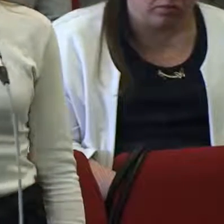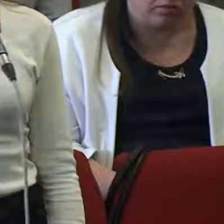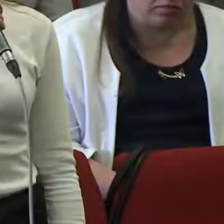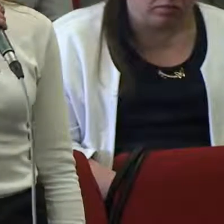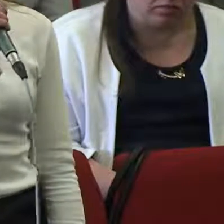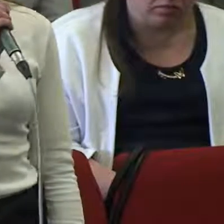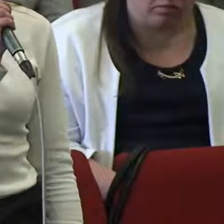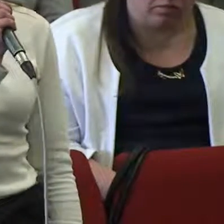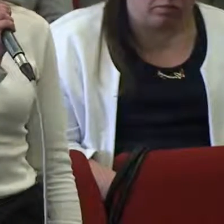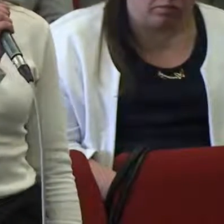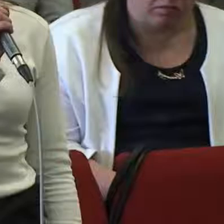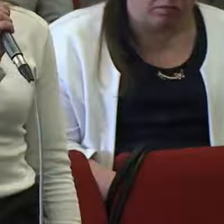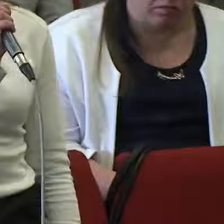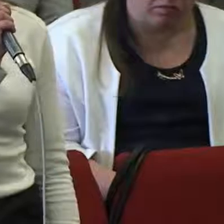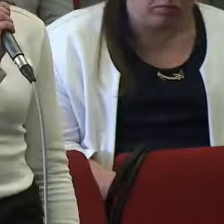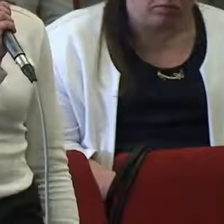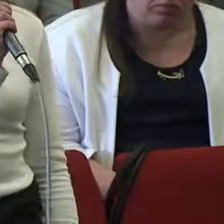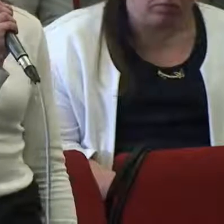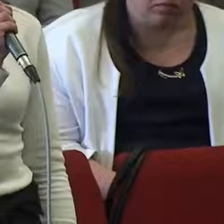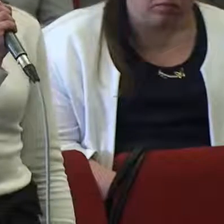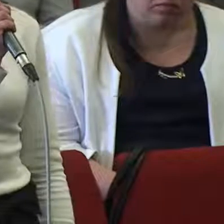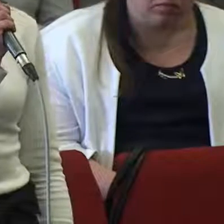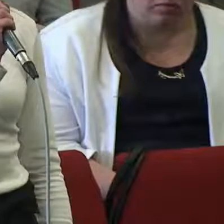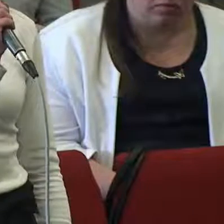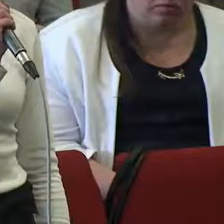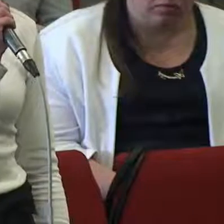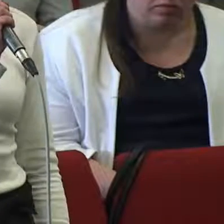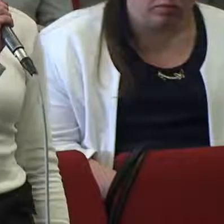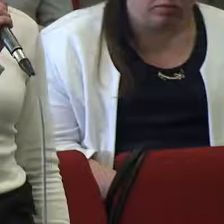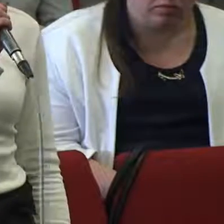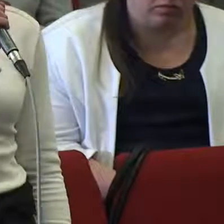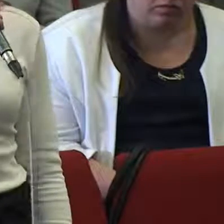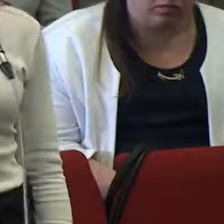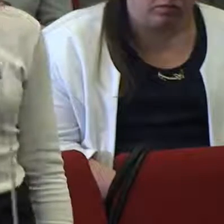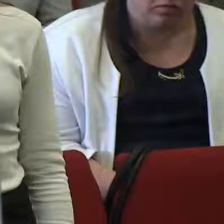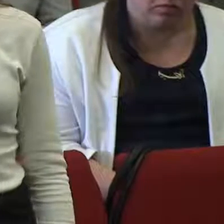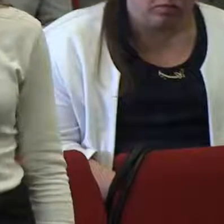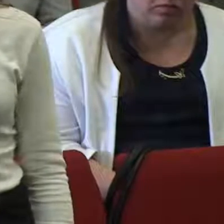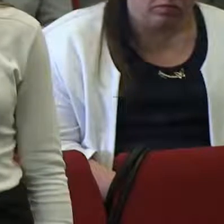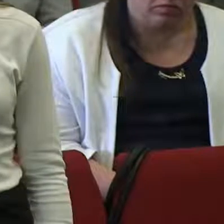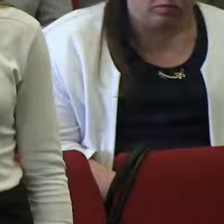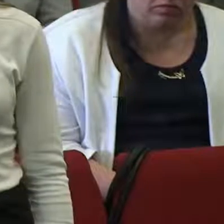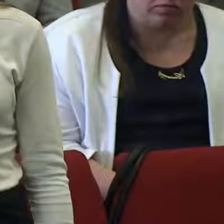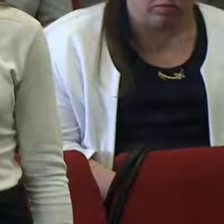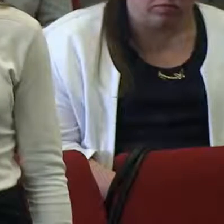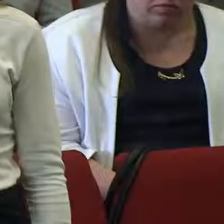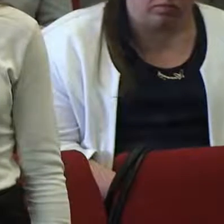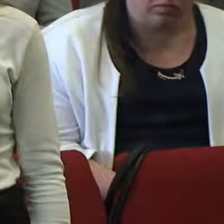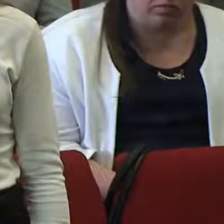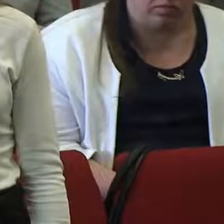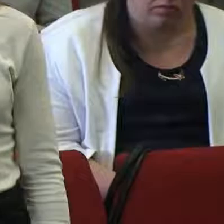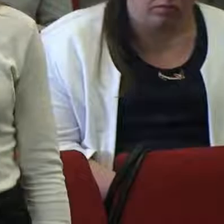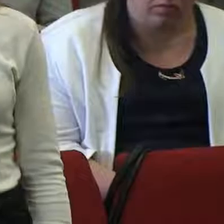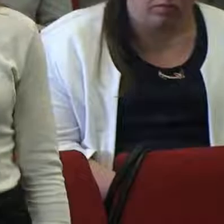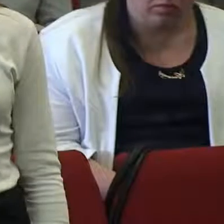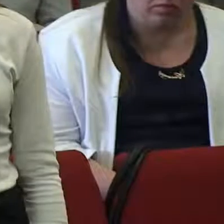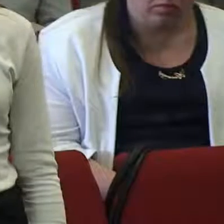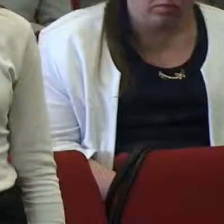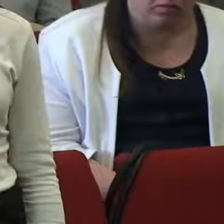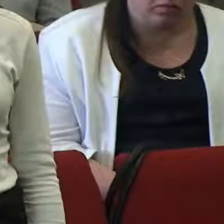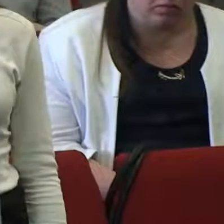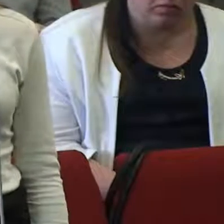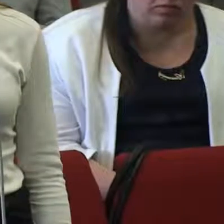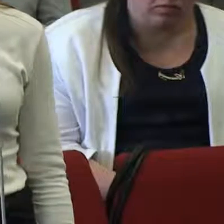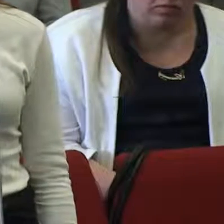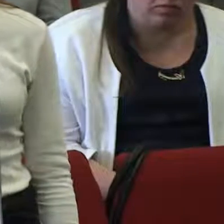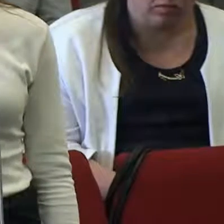і землю болі обіймуть, тоді настане почин горя, заплаче вся людська земля, заграють